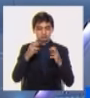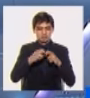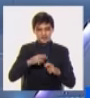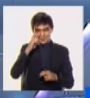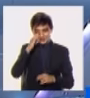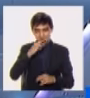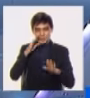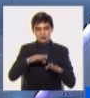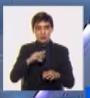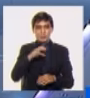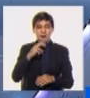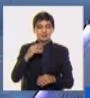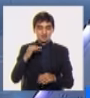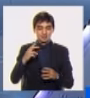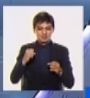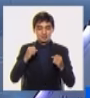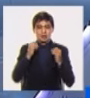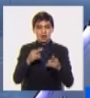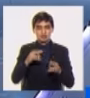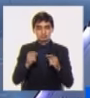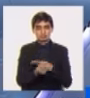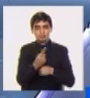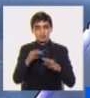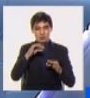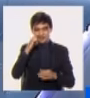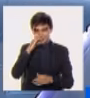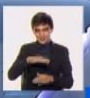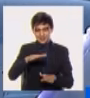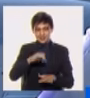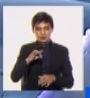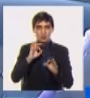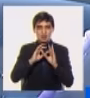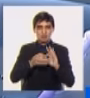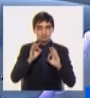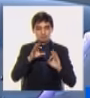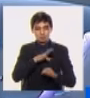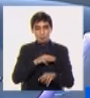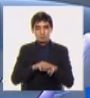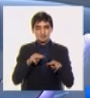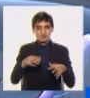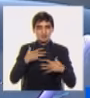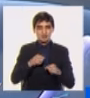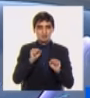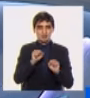мадина как все-таки вот этот всплеск в нашей стране объяснили в министерстве здравоохранения